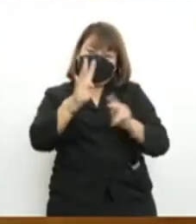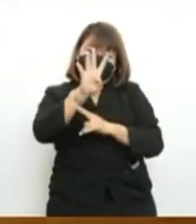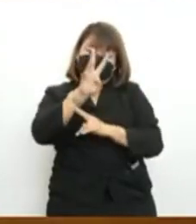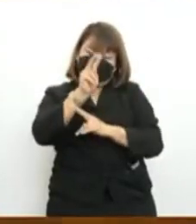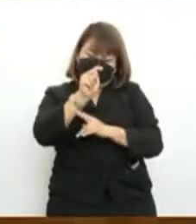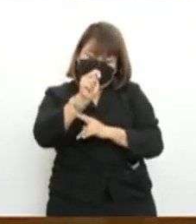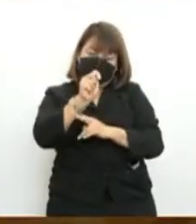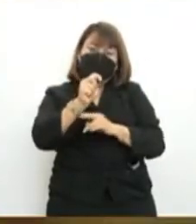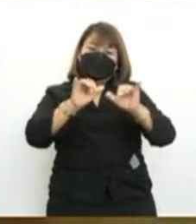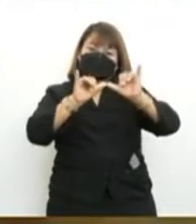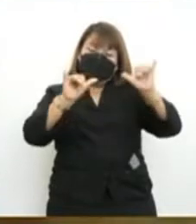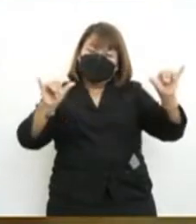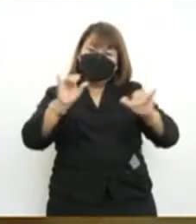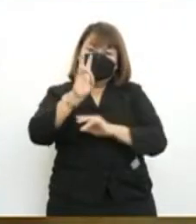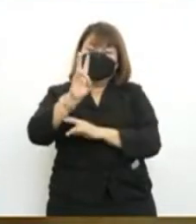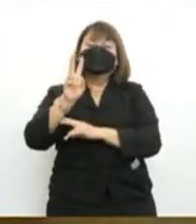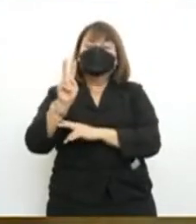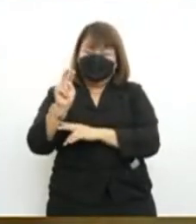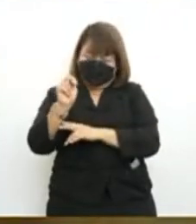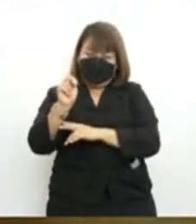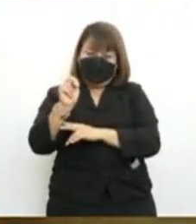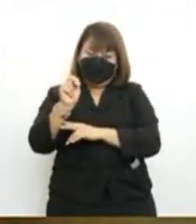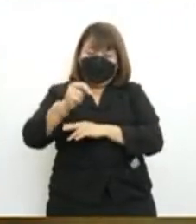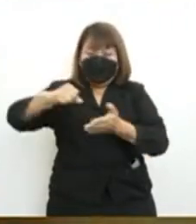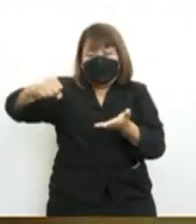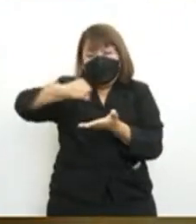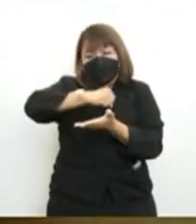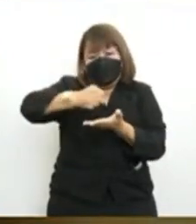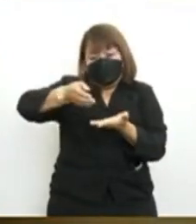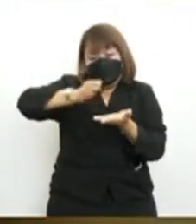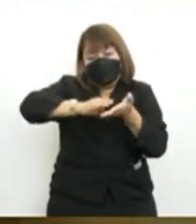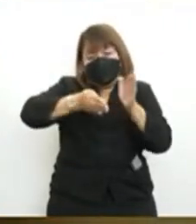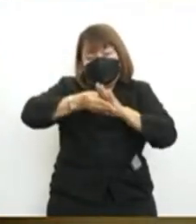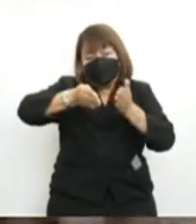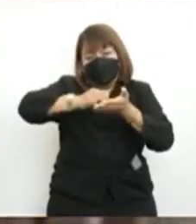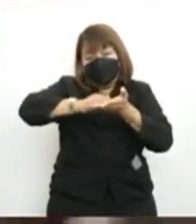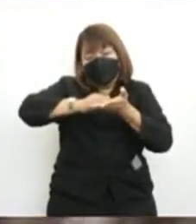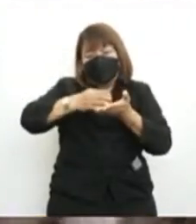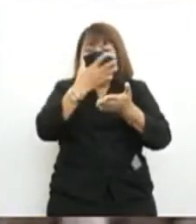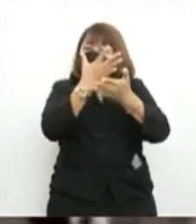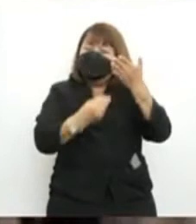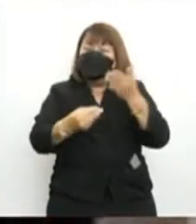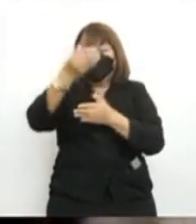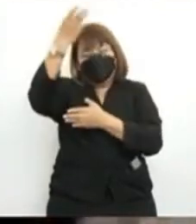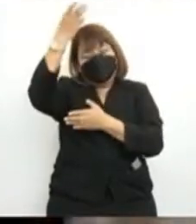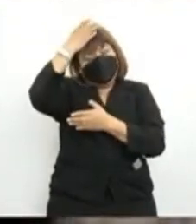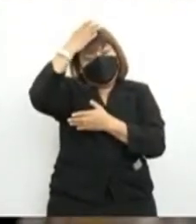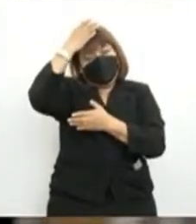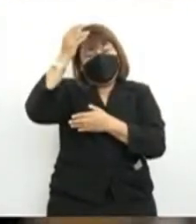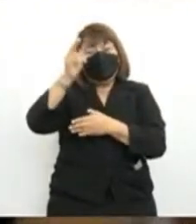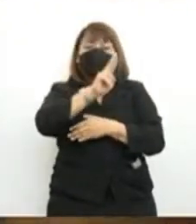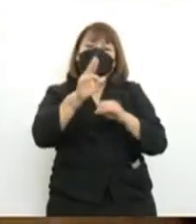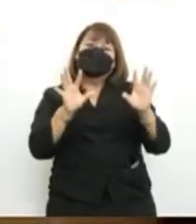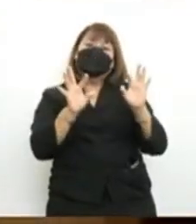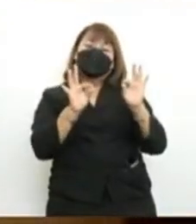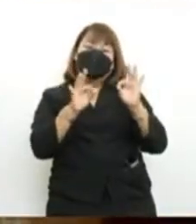รีดพับขอบบนล่างให้เหลือเป็นหมวกกว้างประมาณ3นิ้วใช้กาวร้อนติดป